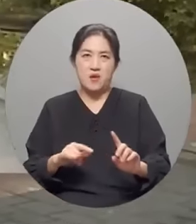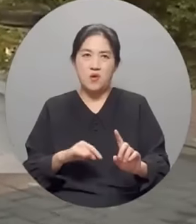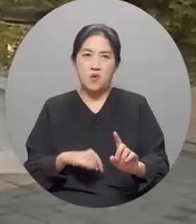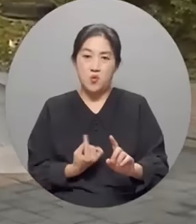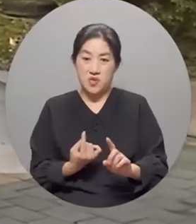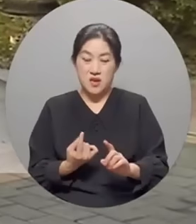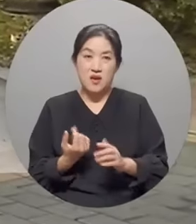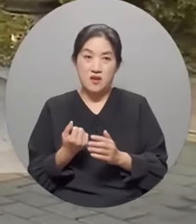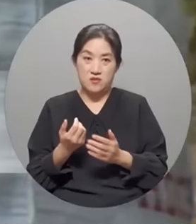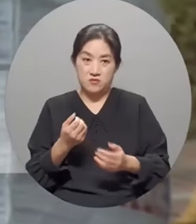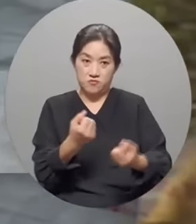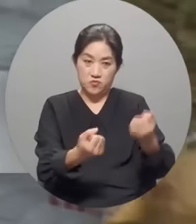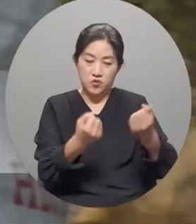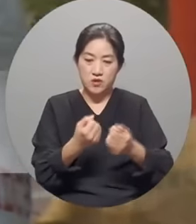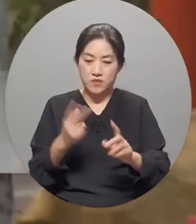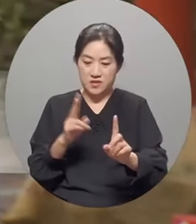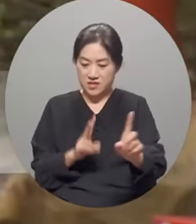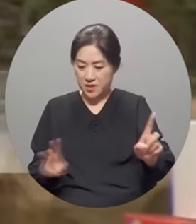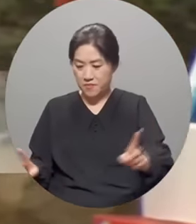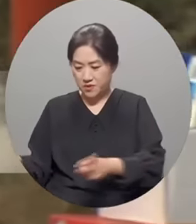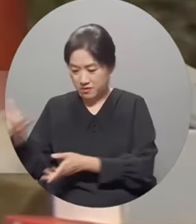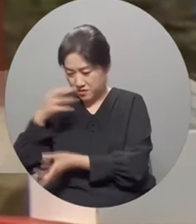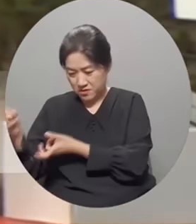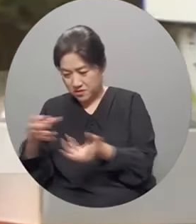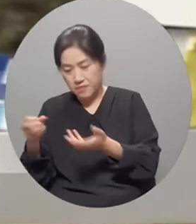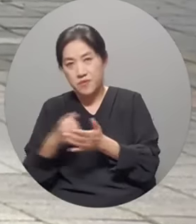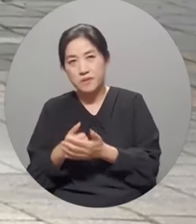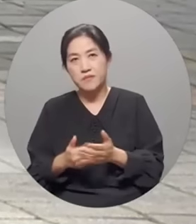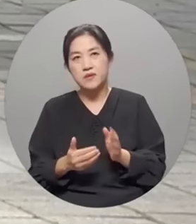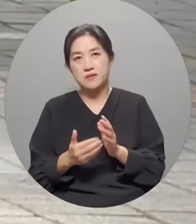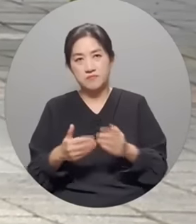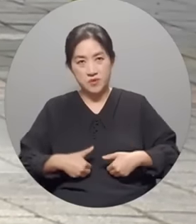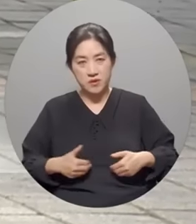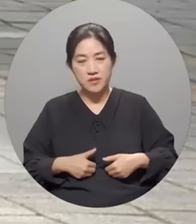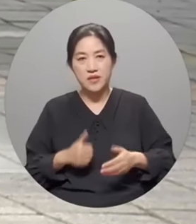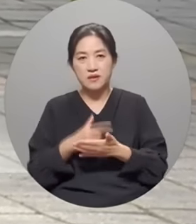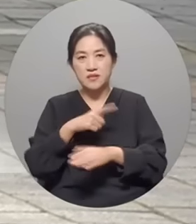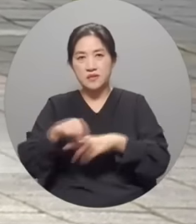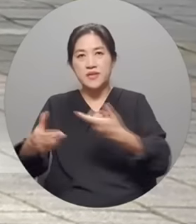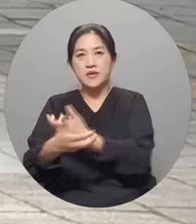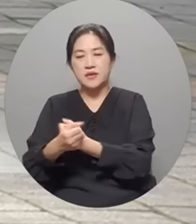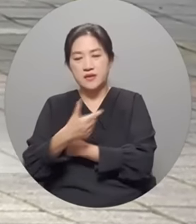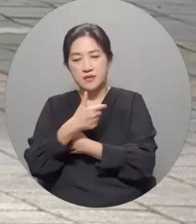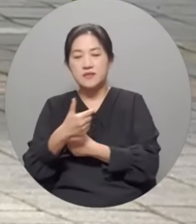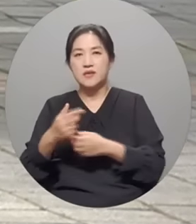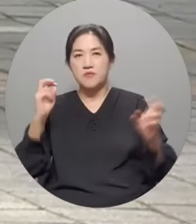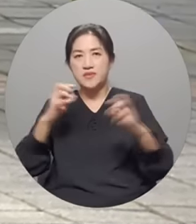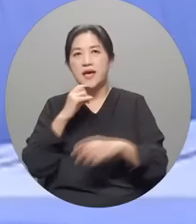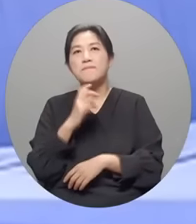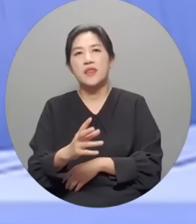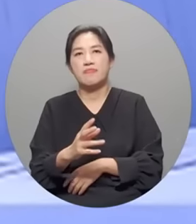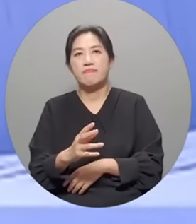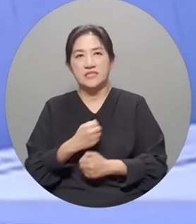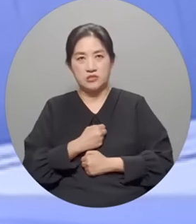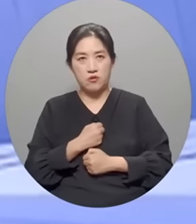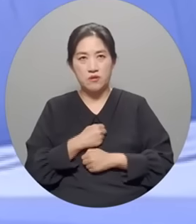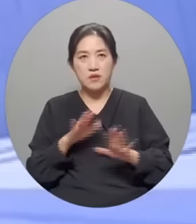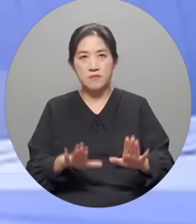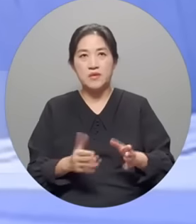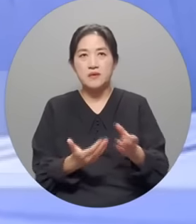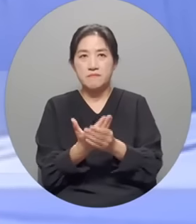다른 작업자들은 쓰레기를 수거하며 사고를 예방해야 하는데 이는 자치단체와 계약한 대행 업체에만 적용됩니다. 이번